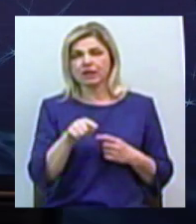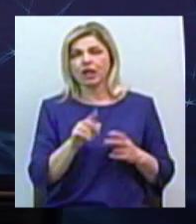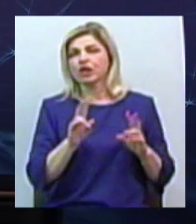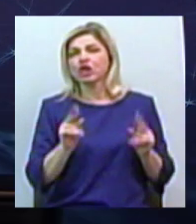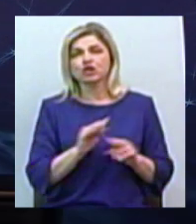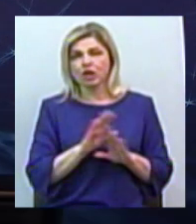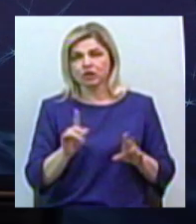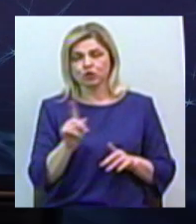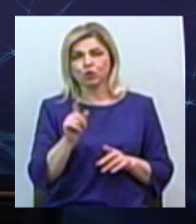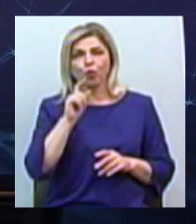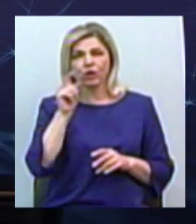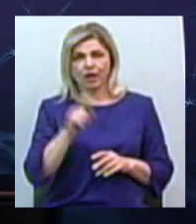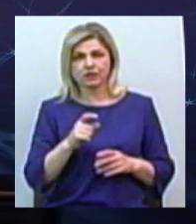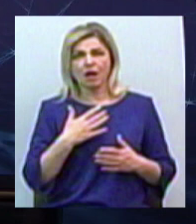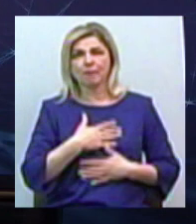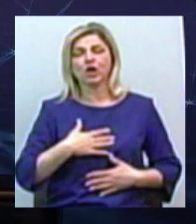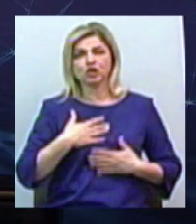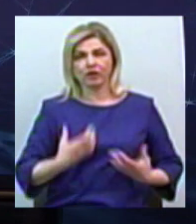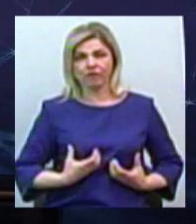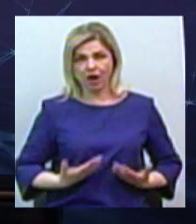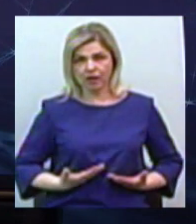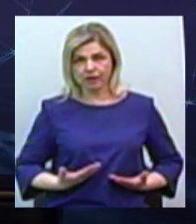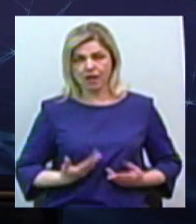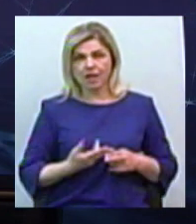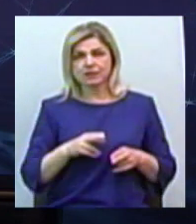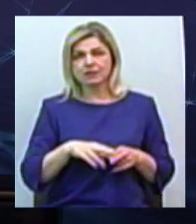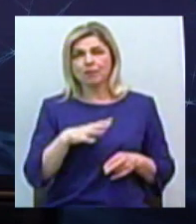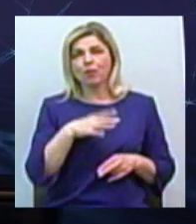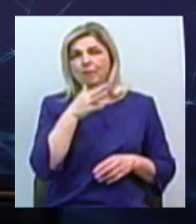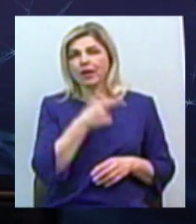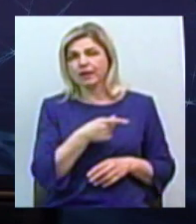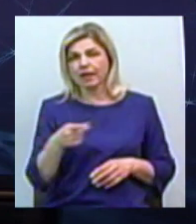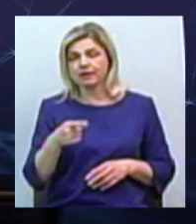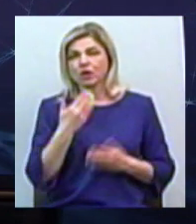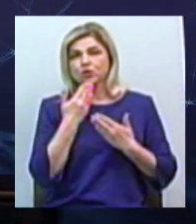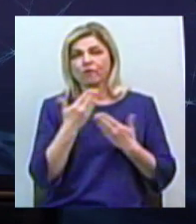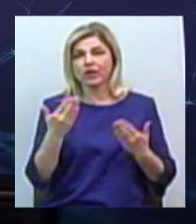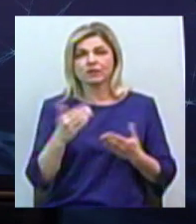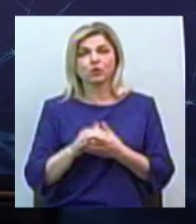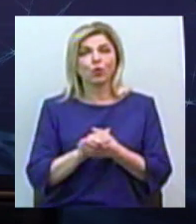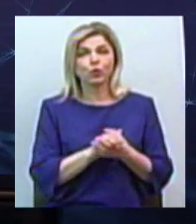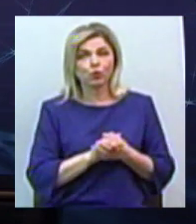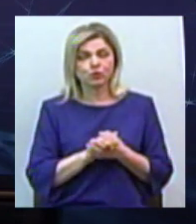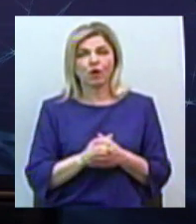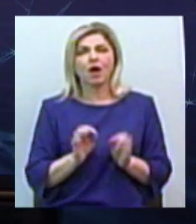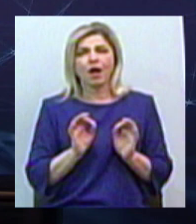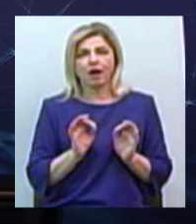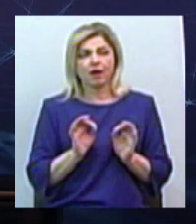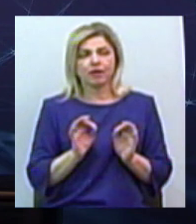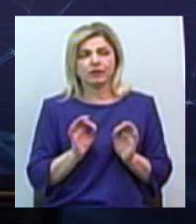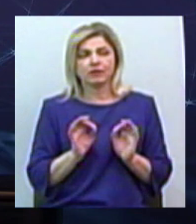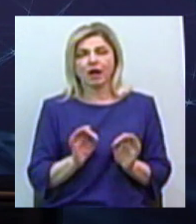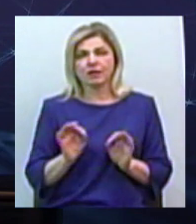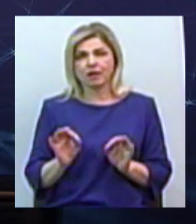століть українці переживали, які жили на цих землях. Це був період Радянського Союзу, якраз такий, знаєте,